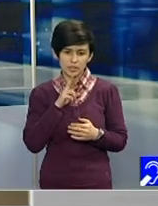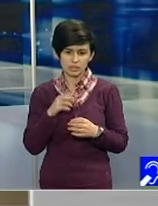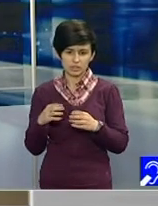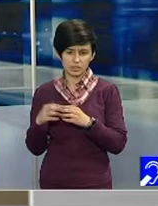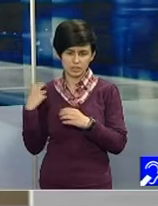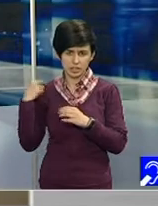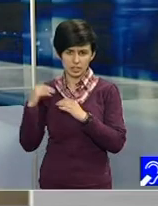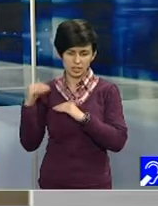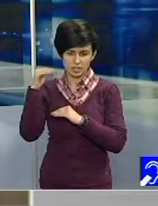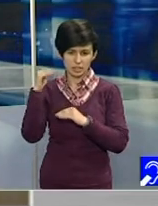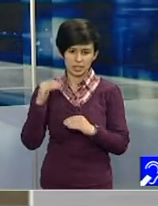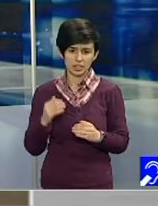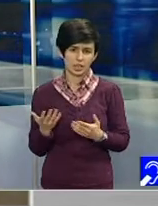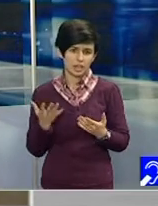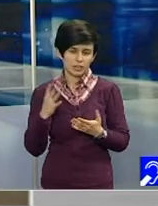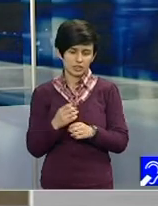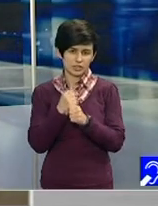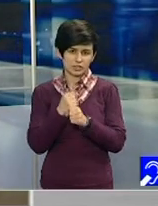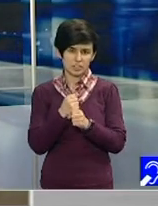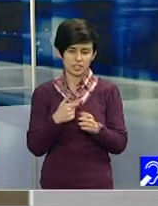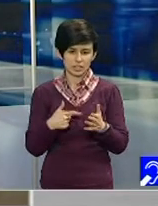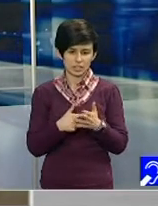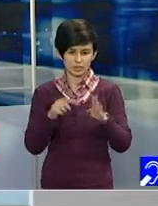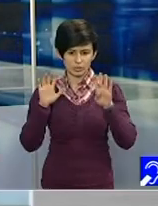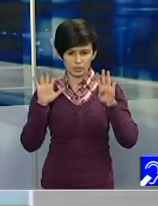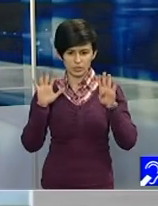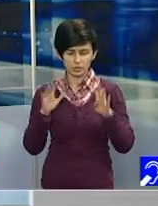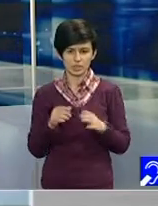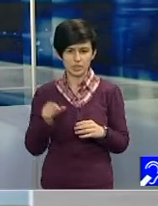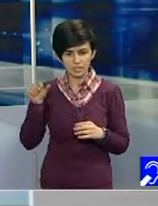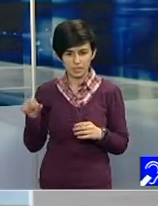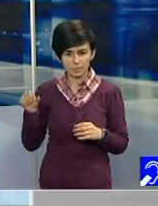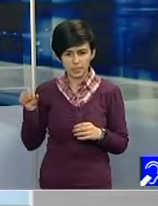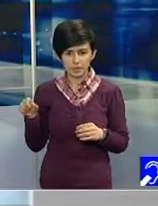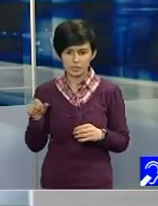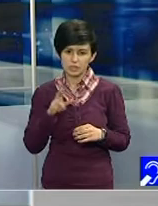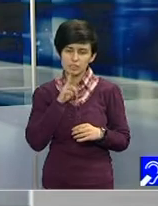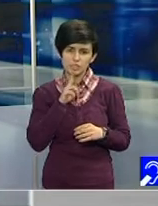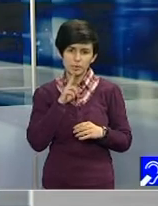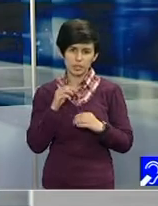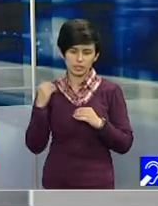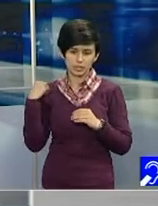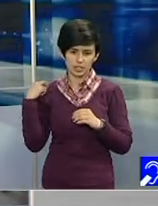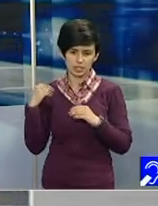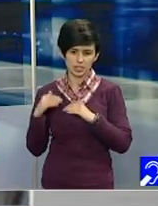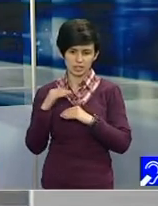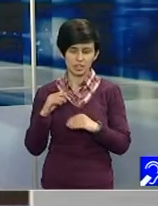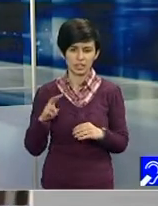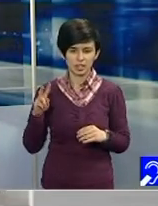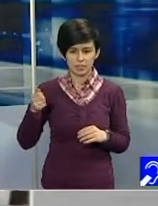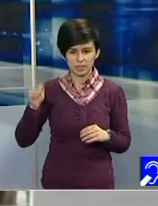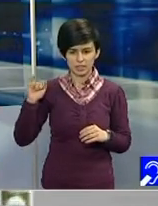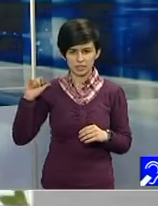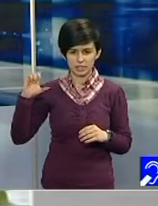fost inițiat în anul 2009 de către Preasfințitul Părinte Episcop Vicar Vasile Someșanul. Așezământul a fost inaugurat la